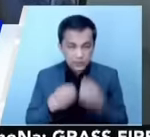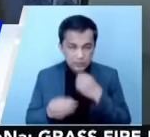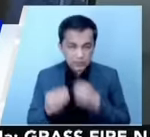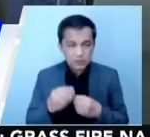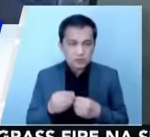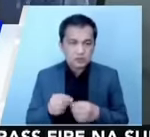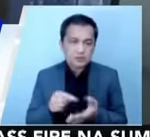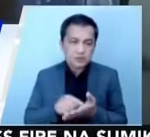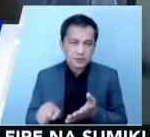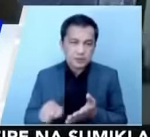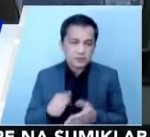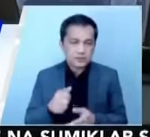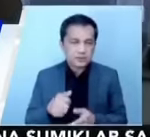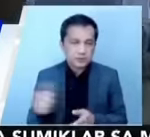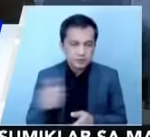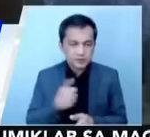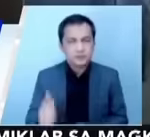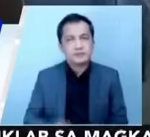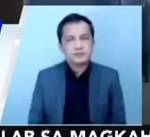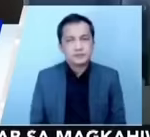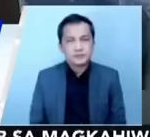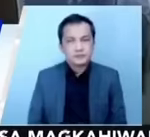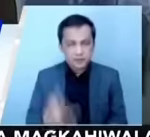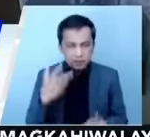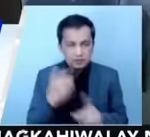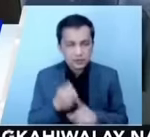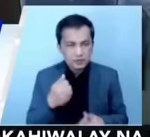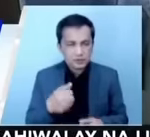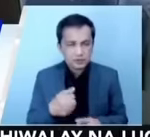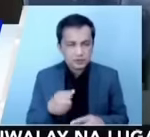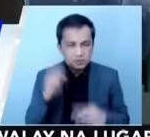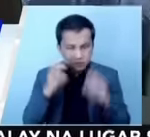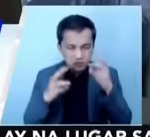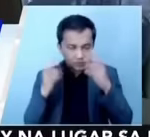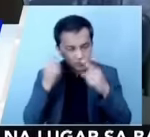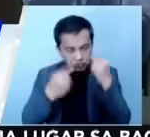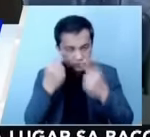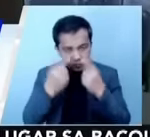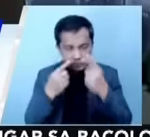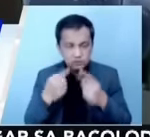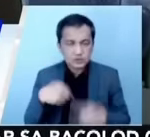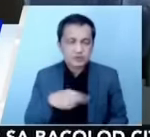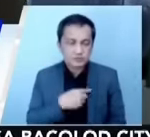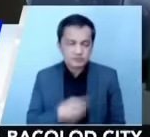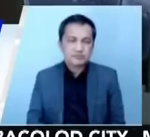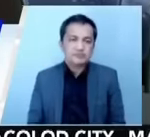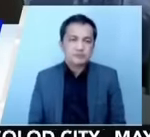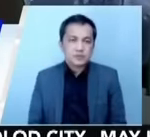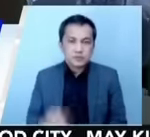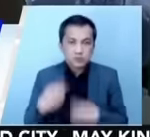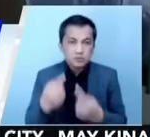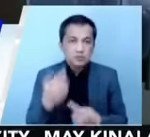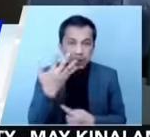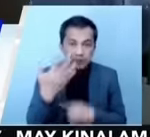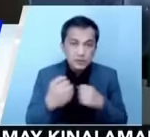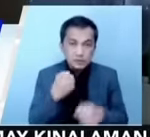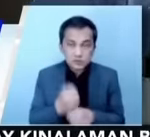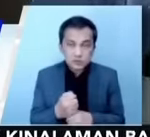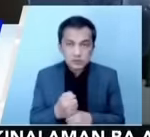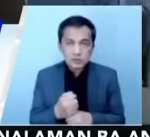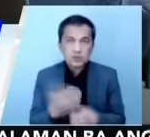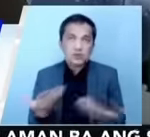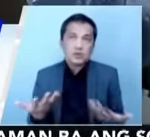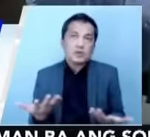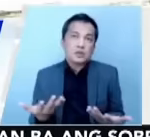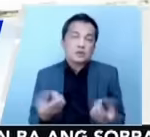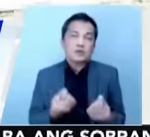pamasahe. Naapektan po kami. Kinababahala po namin. 5 taon po. Wala po kami choice kasi wala po kami